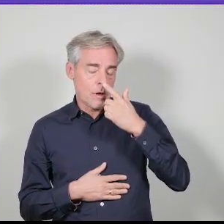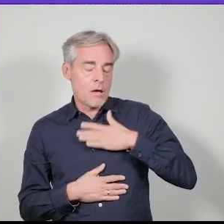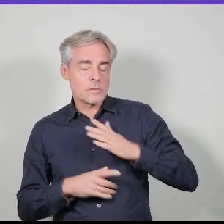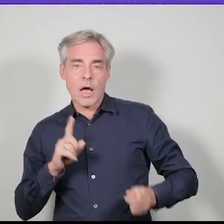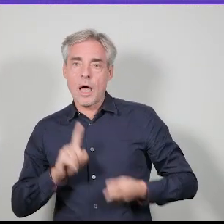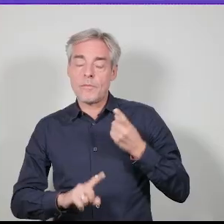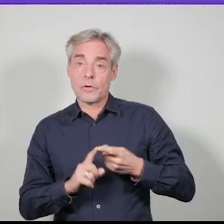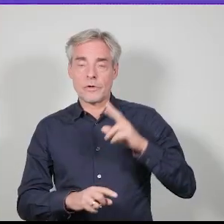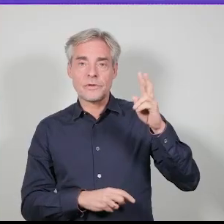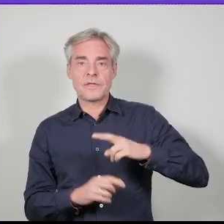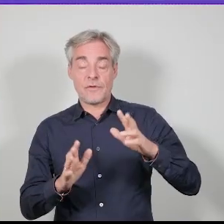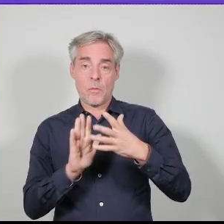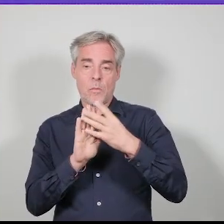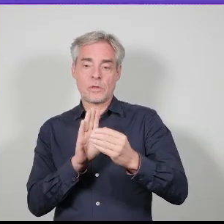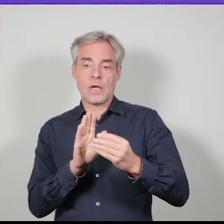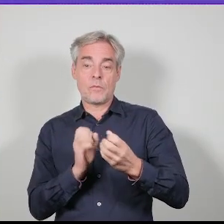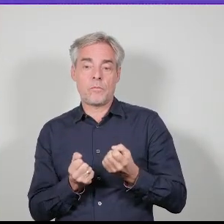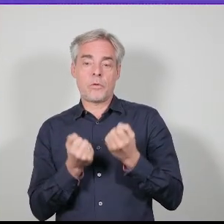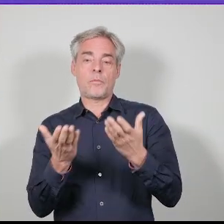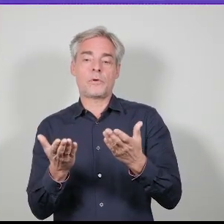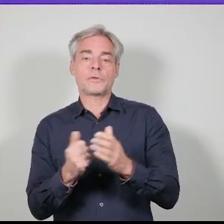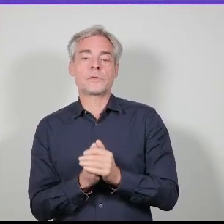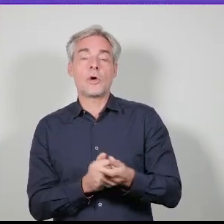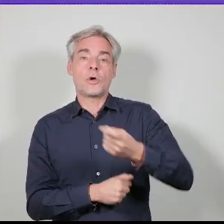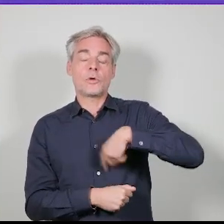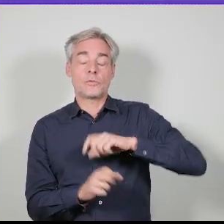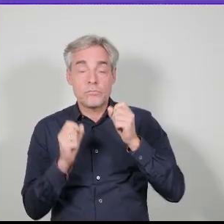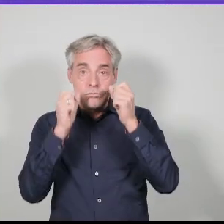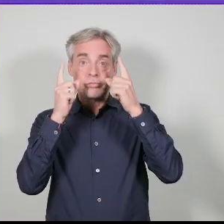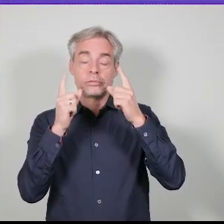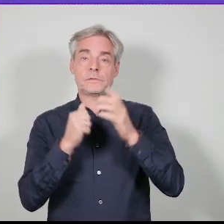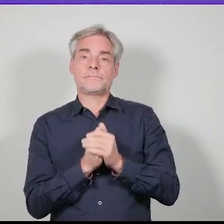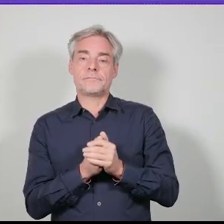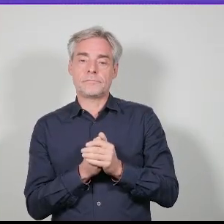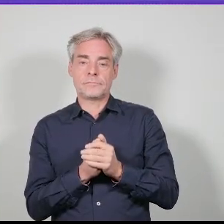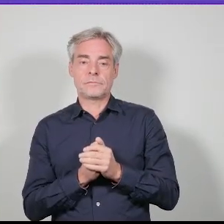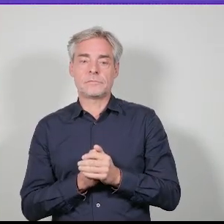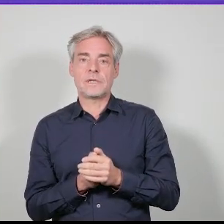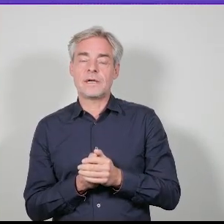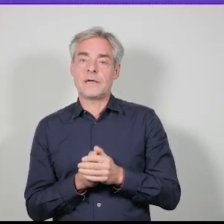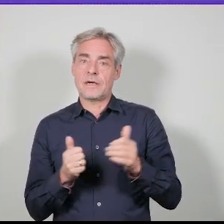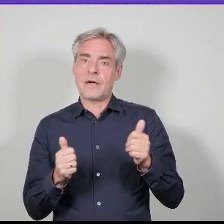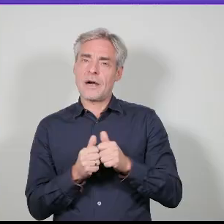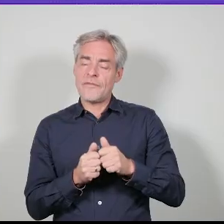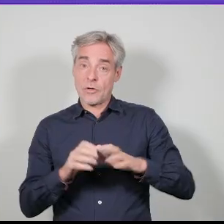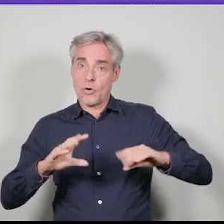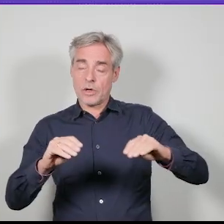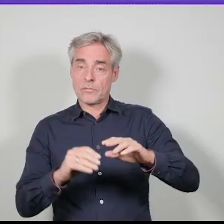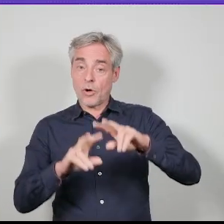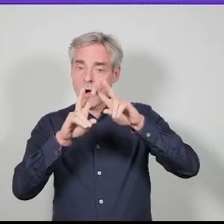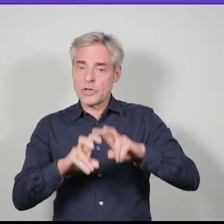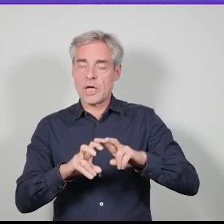inspirant, précisément le modèle que vous avez développé. Moi, ce qui nous a frappé, nous, dans l'étude, moi je parle toujours à partir du terrain de